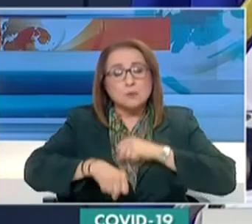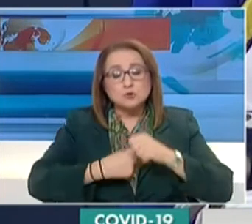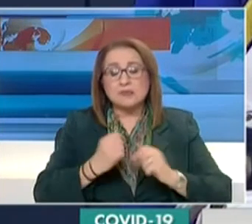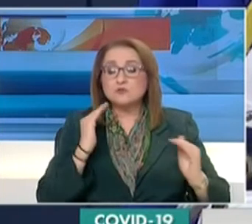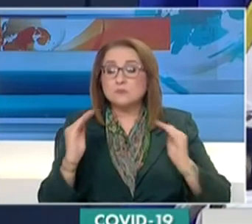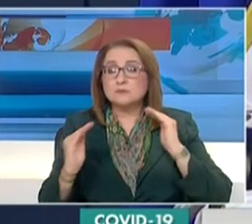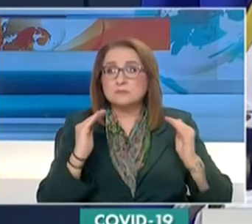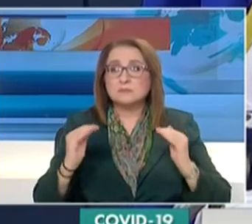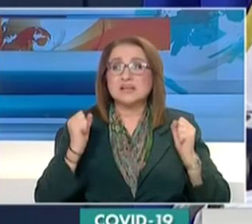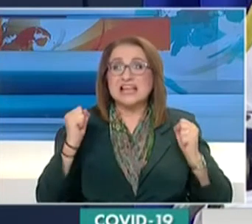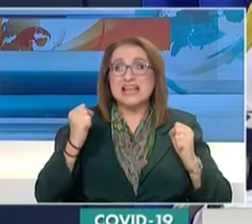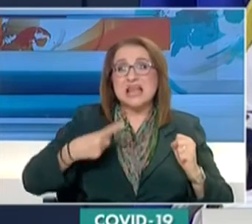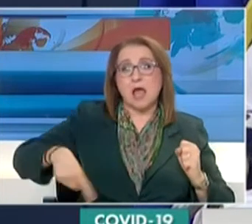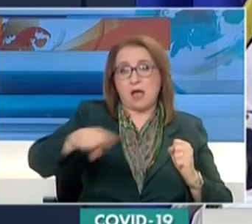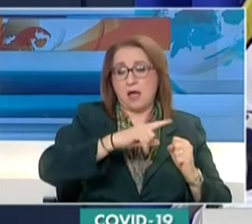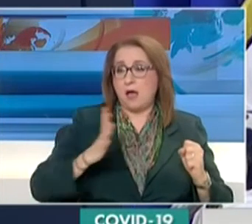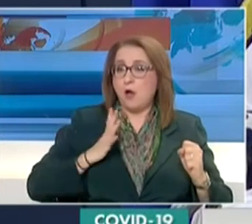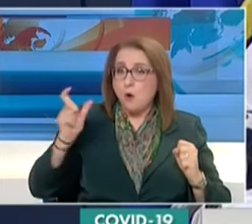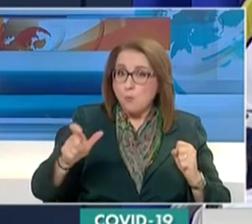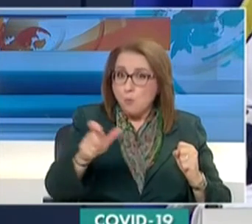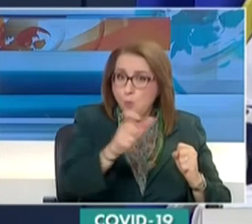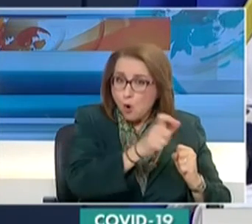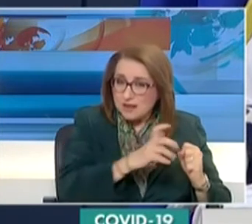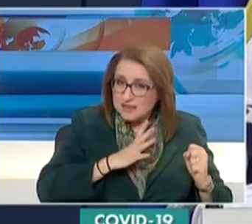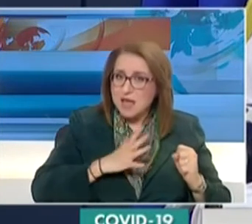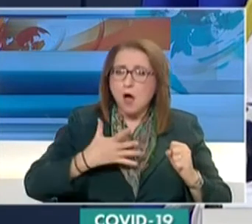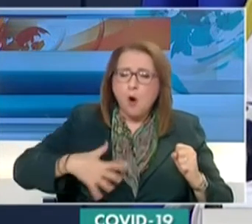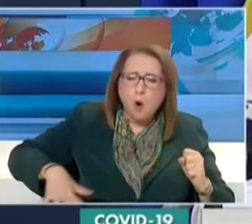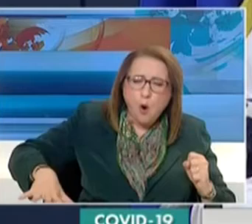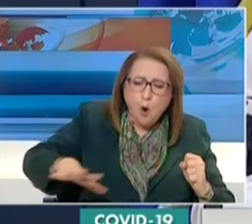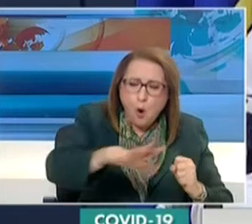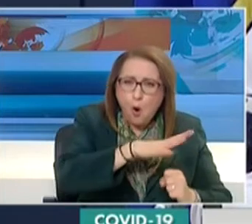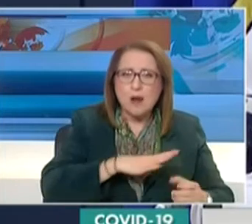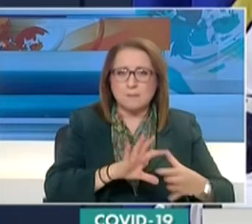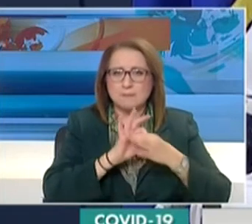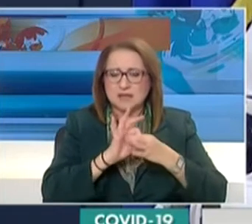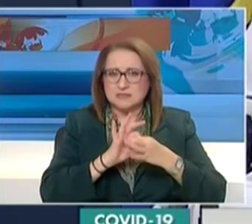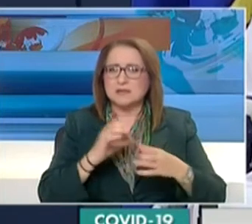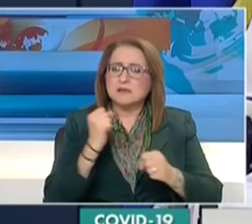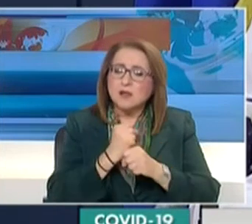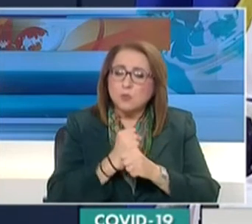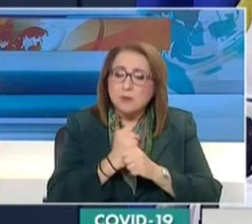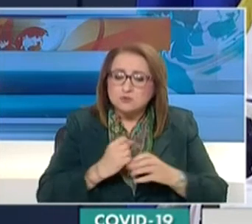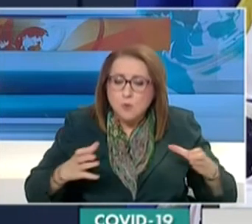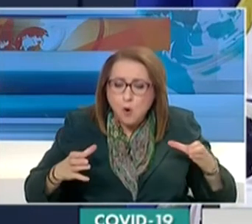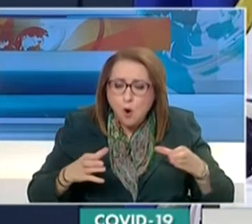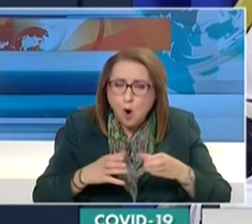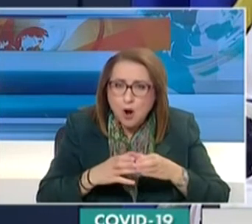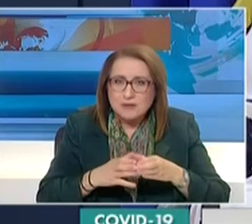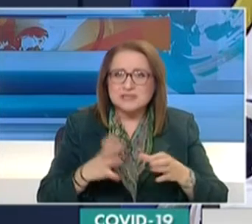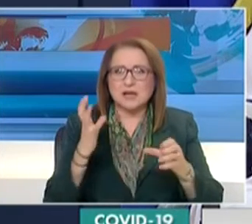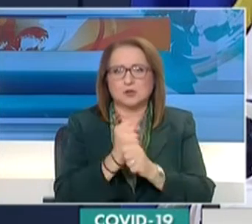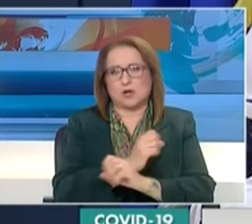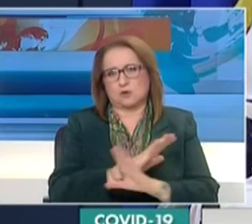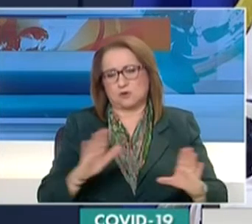υγεία. Πολιτεία και πολίτες, από κοινού, συνεργαζόμενοι σε πνεύμα μου ψυχίας, θα το καταρθώσουμε. Η πολιτική